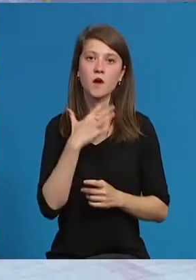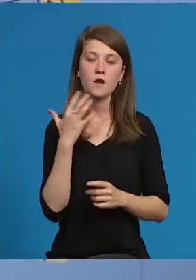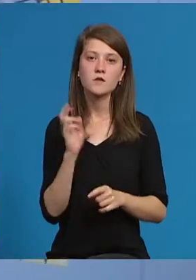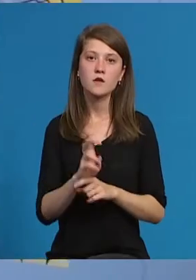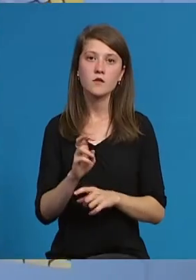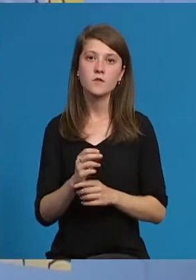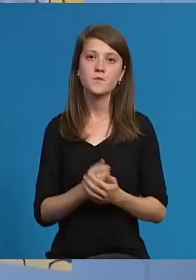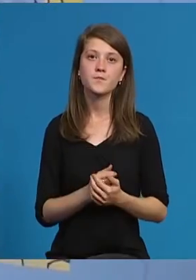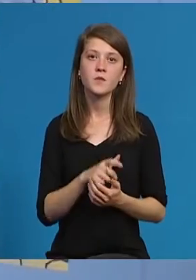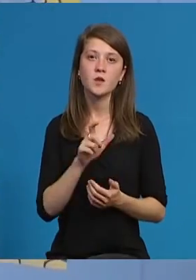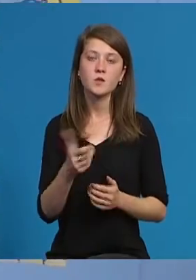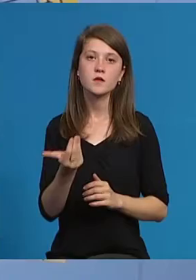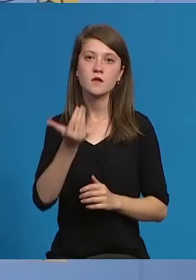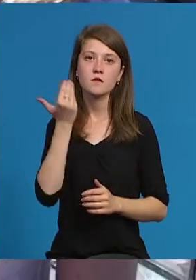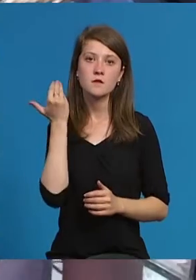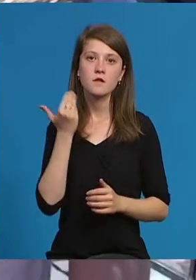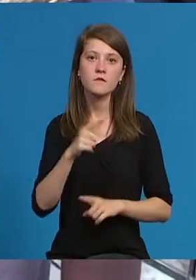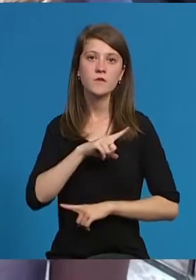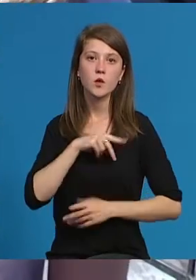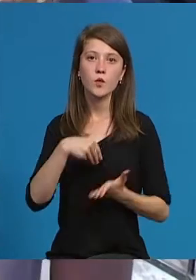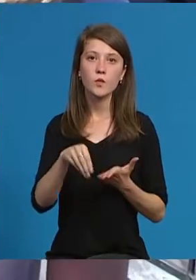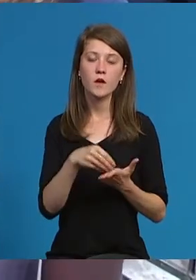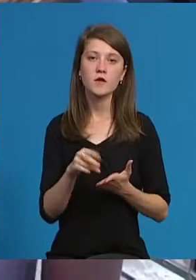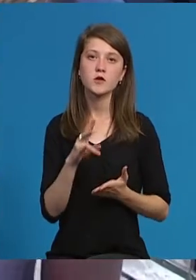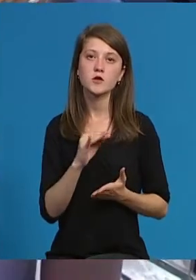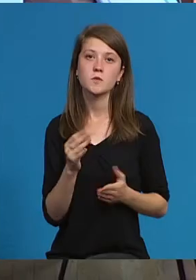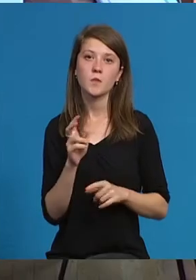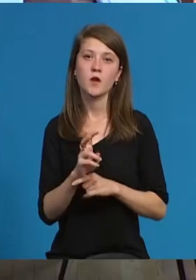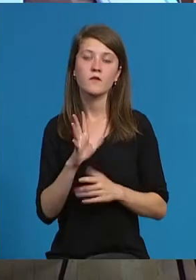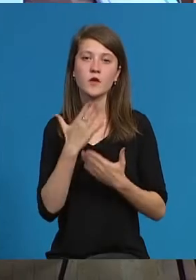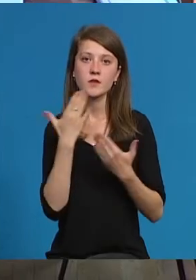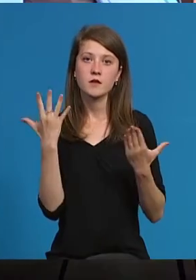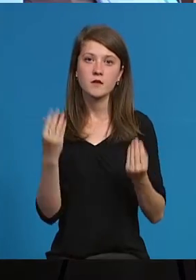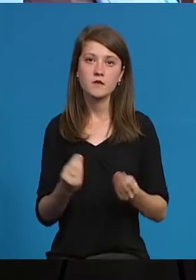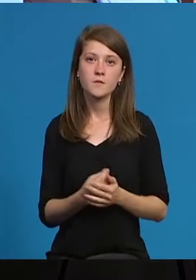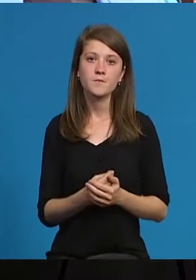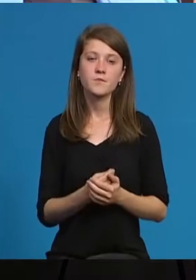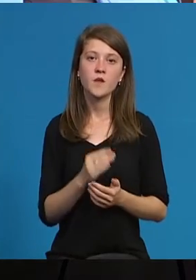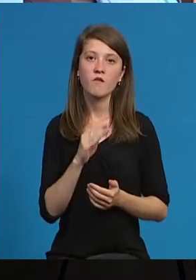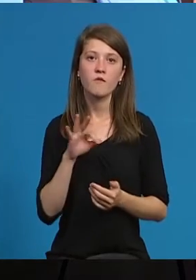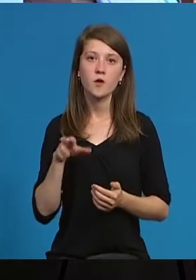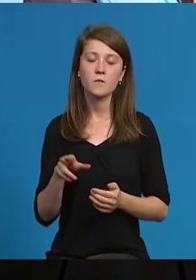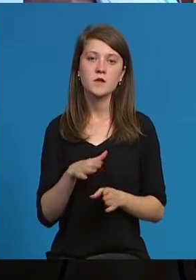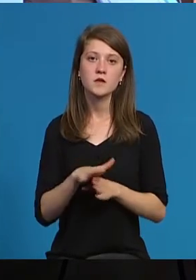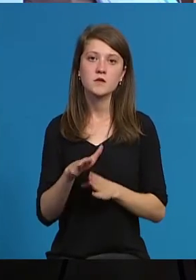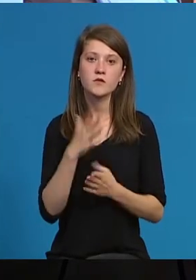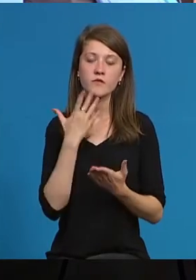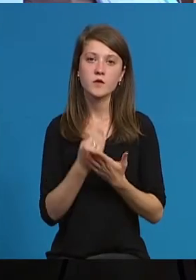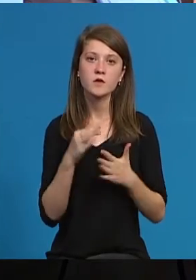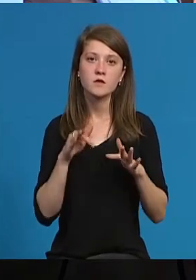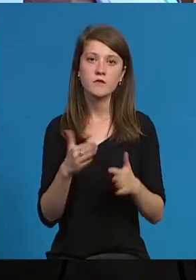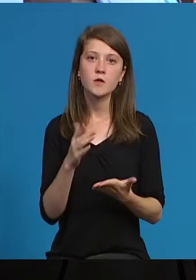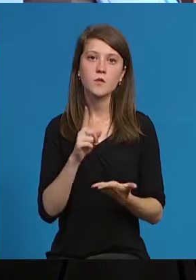заходить. Люди заздалегідь купляють, ніж приходять в останній день. Фізичні особи-підприємці здійснюють свою діяльність, вони